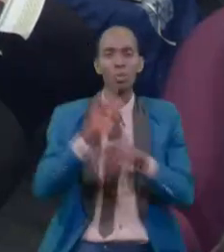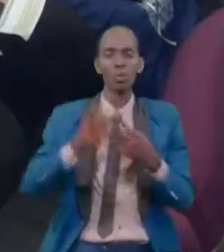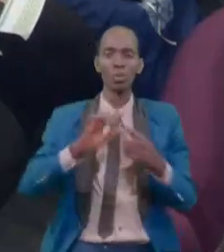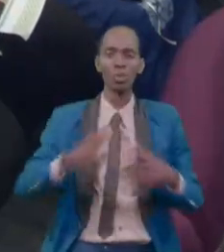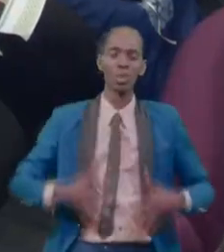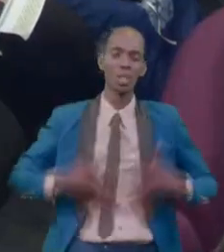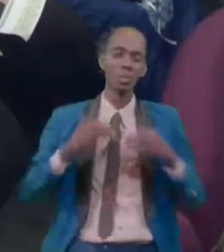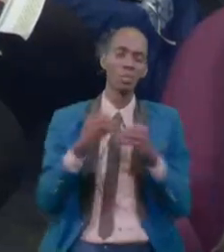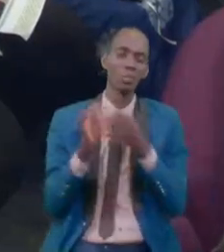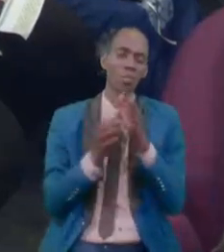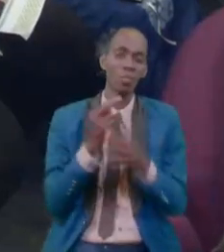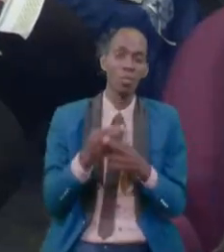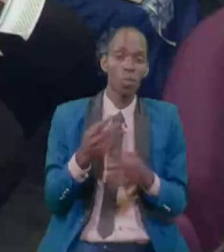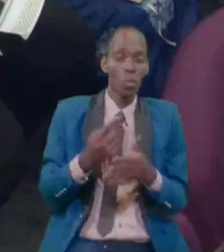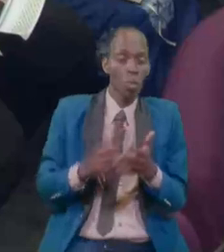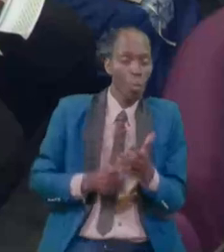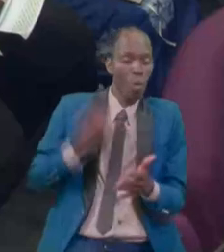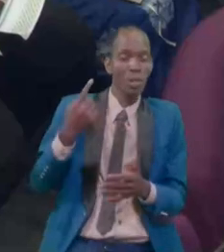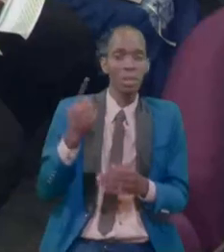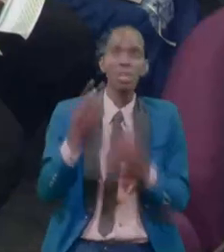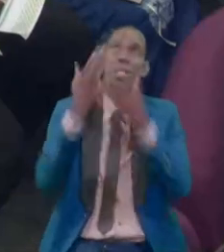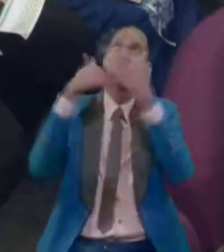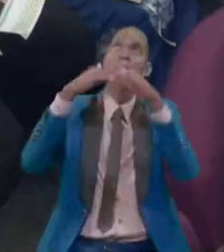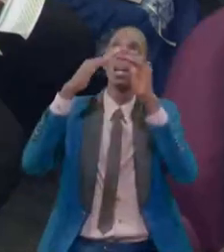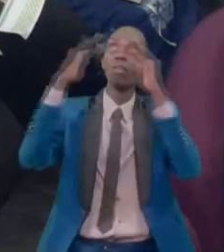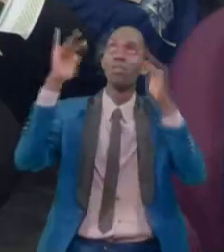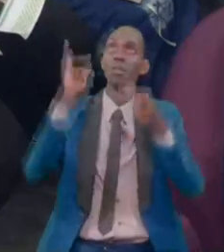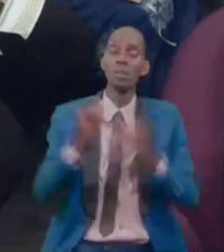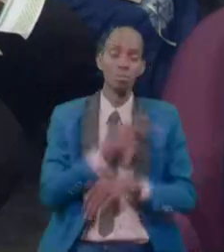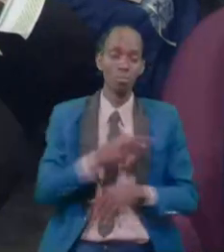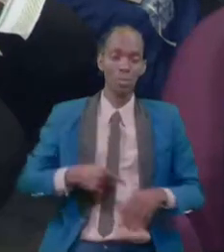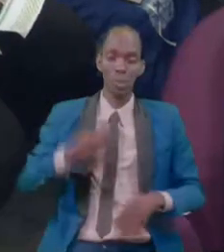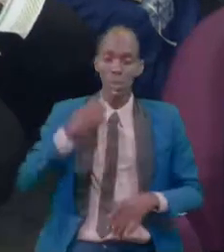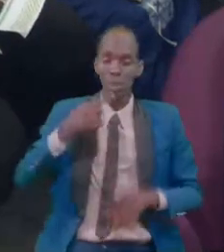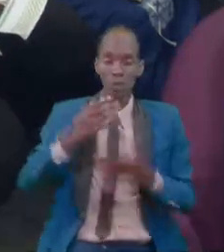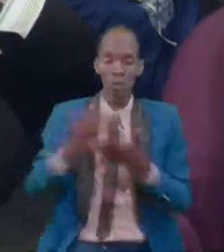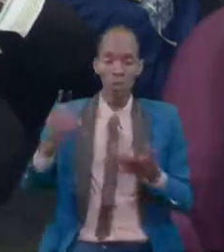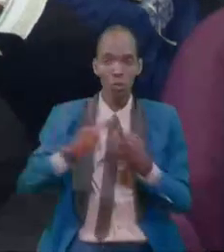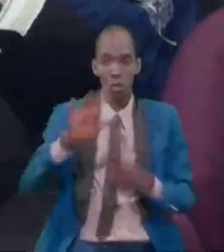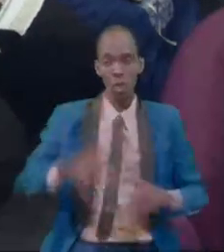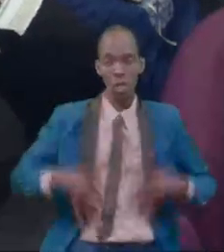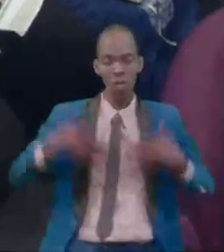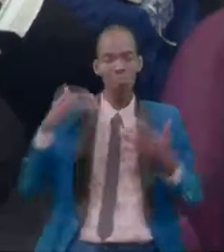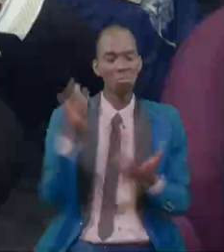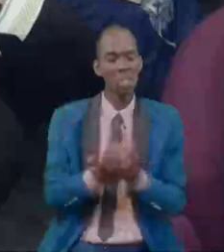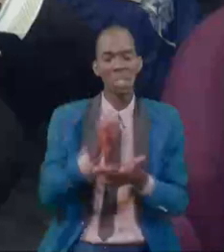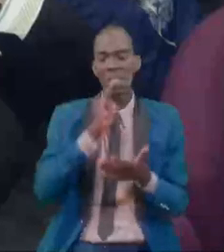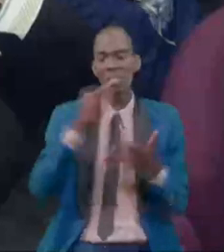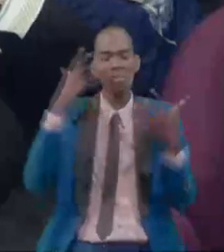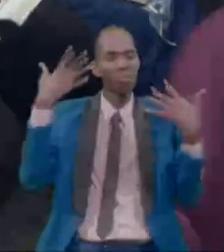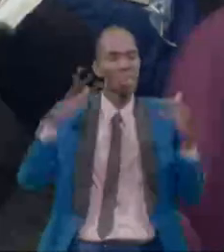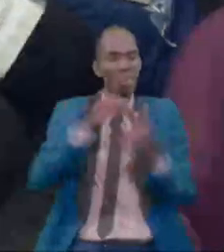que le prince céleste parle ce soir à votre vie, c'est finalisé. Il n'y a personne qui puisse